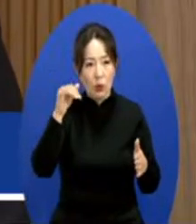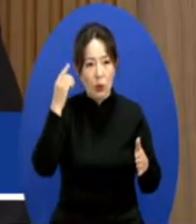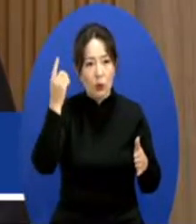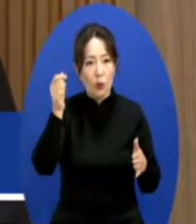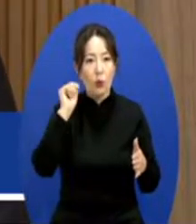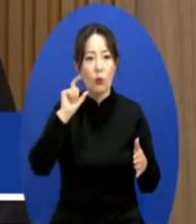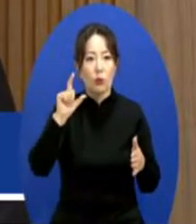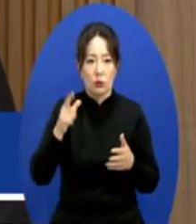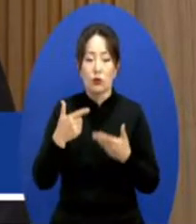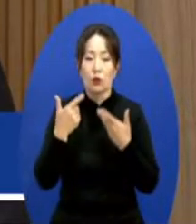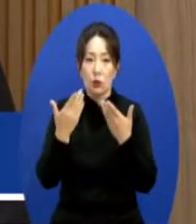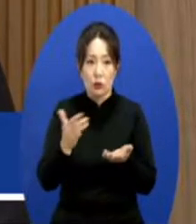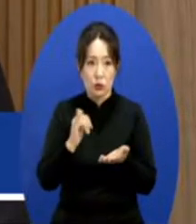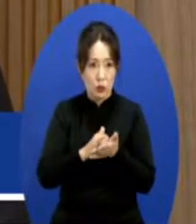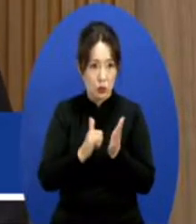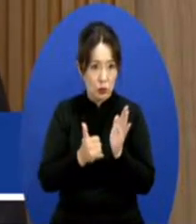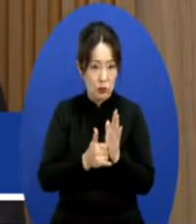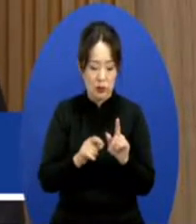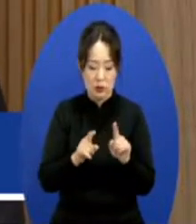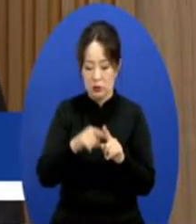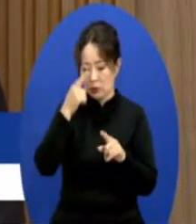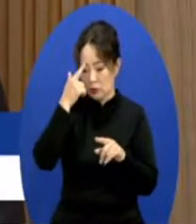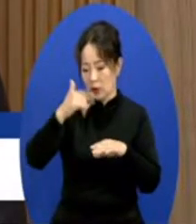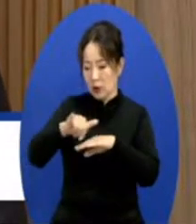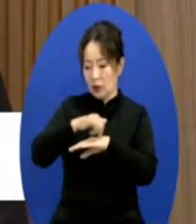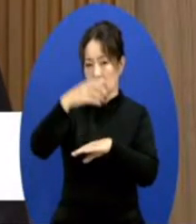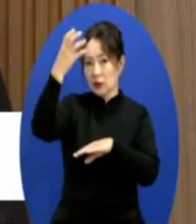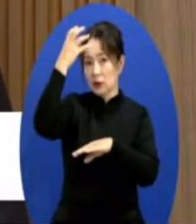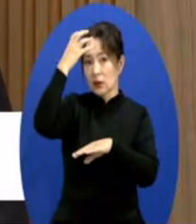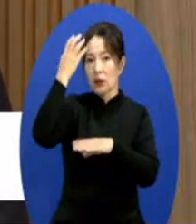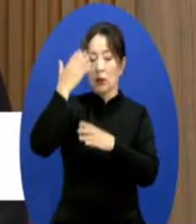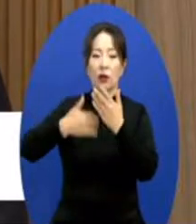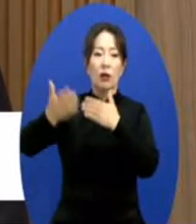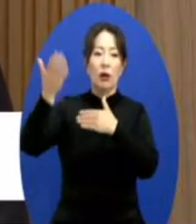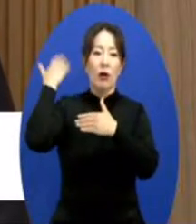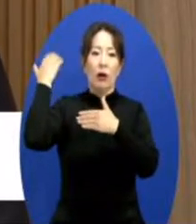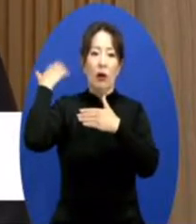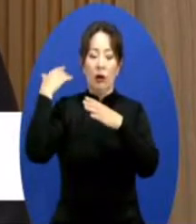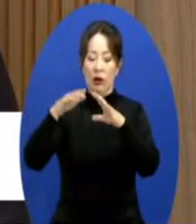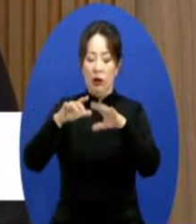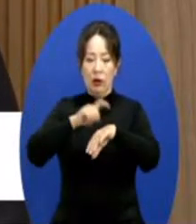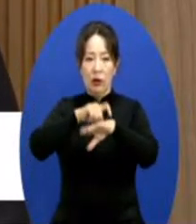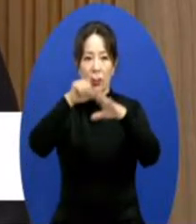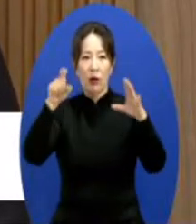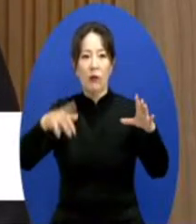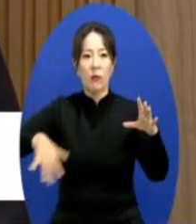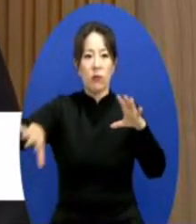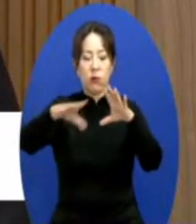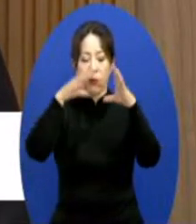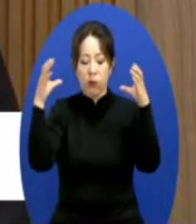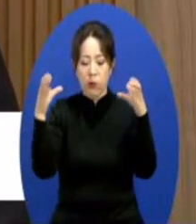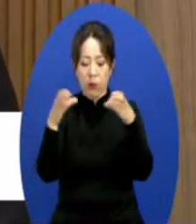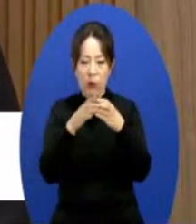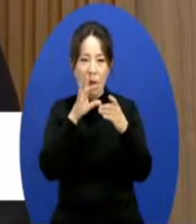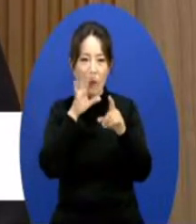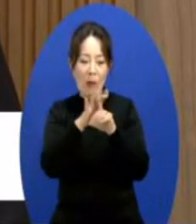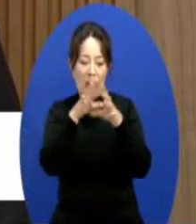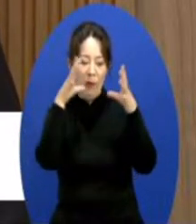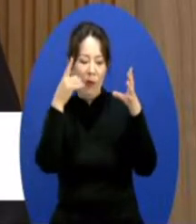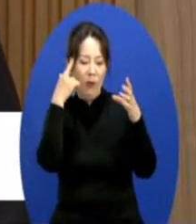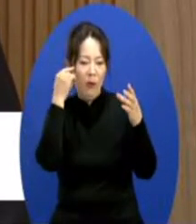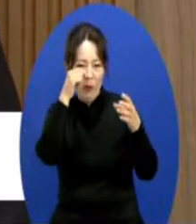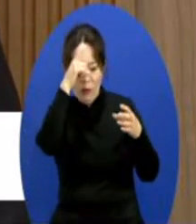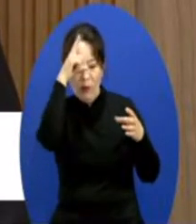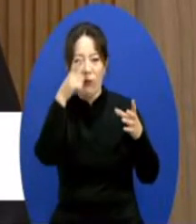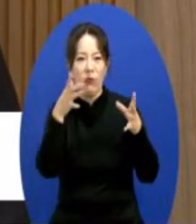өөрөө үлдээж гисэн. Тэгм учраас Монгол улсын засгийн газраас энэ өнгөрсөн хугацаанд энэ ардтнаас соён гэгэрүүлэх энэ соёл урлагийн бодлогыг